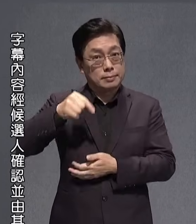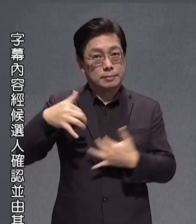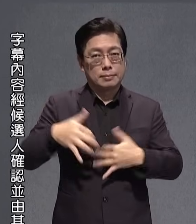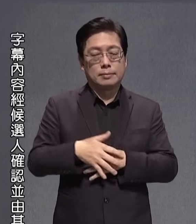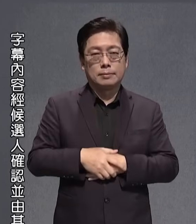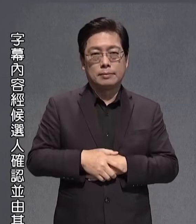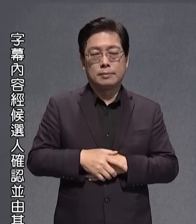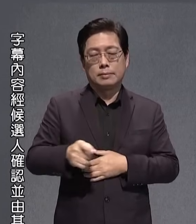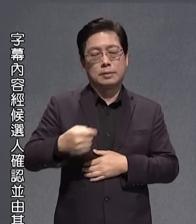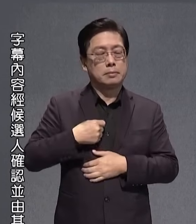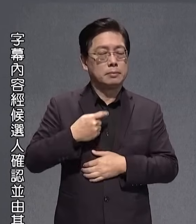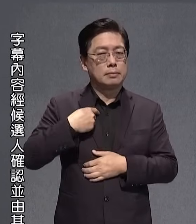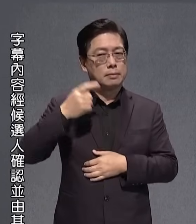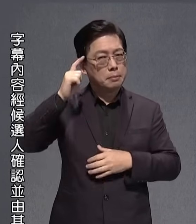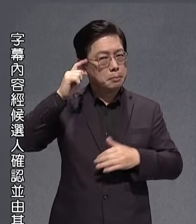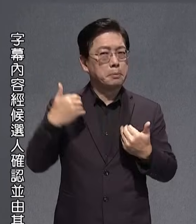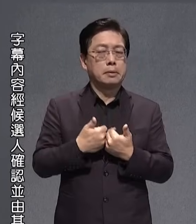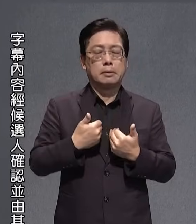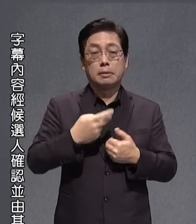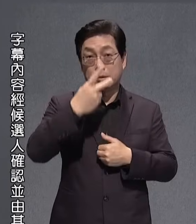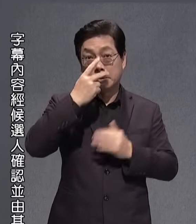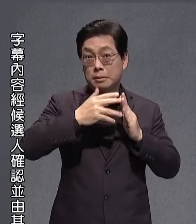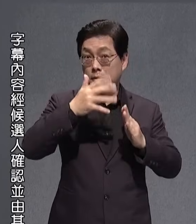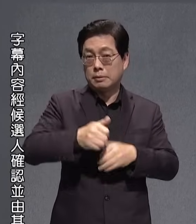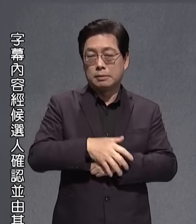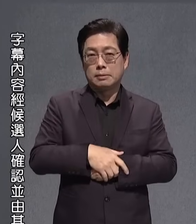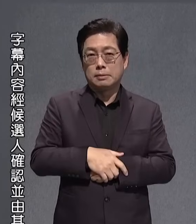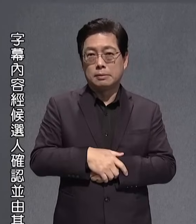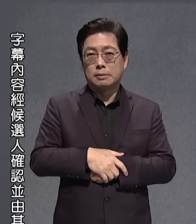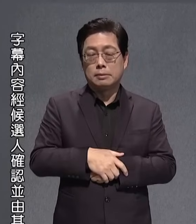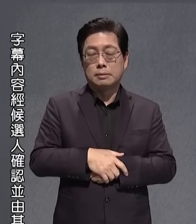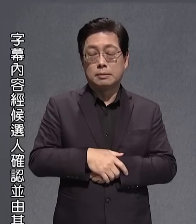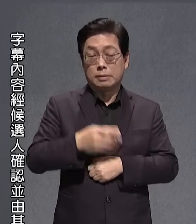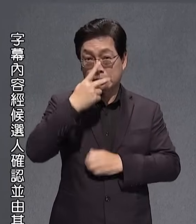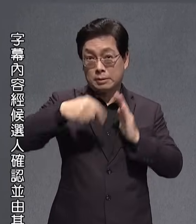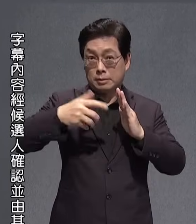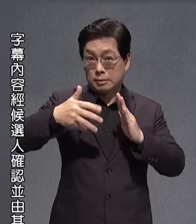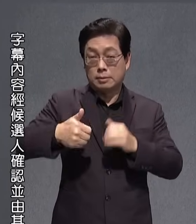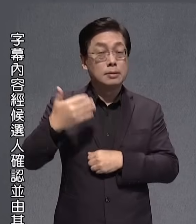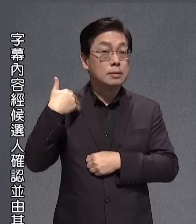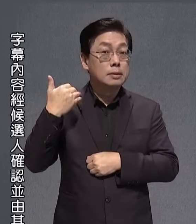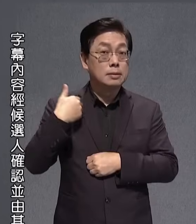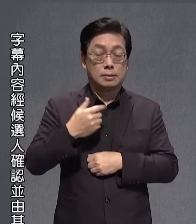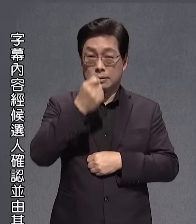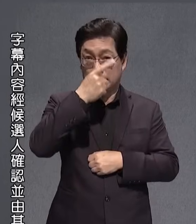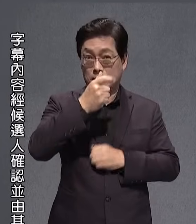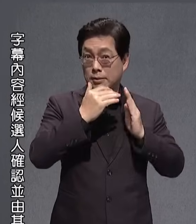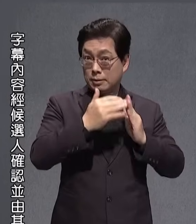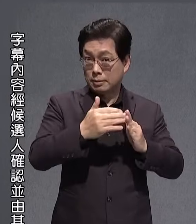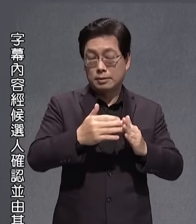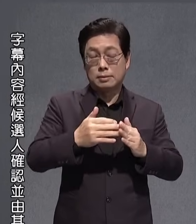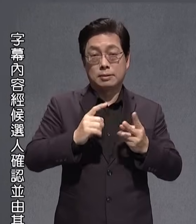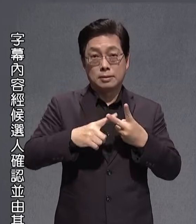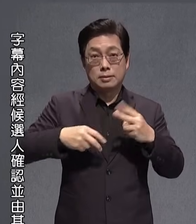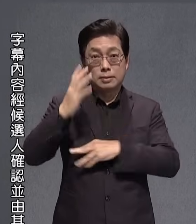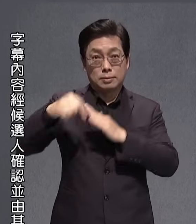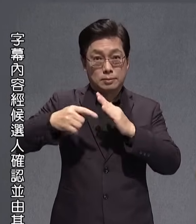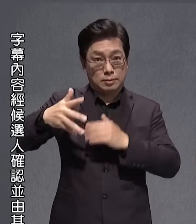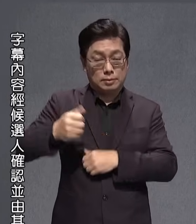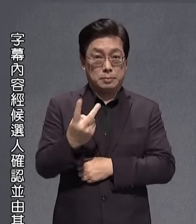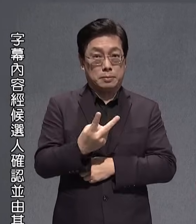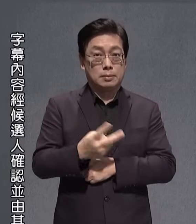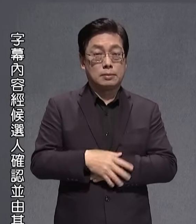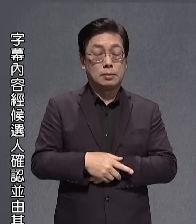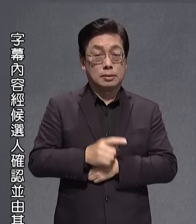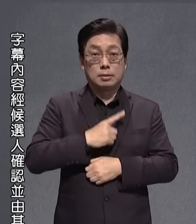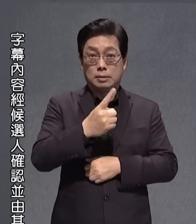觉得更不以为然。赖市长、赖院长，你当过台南市，又当过行政院院长，你